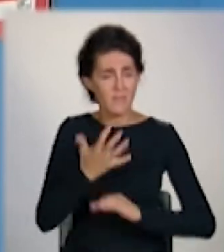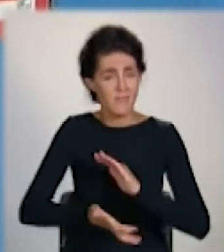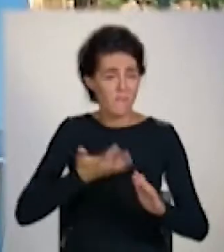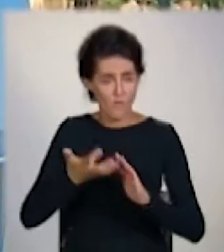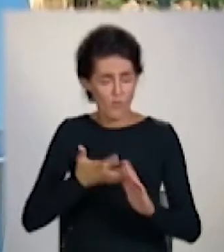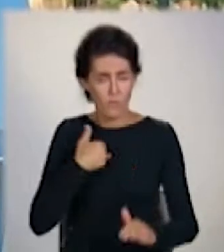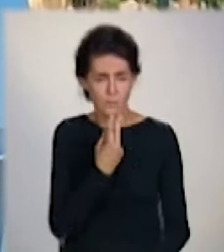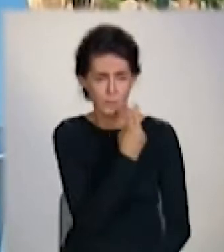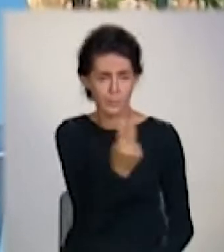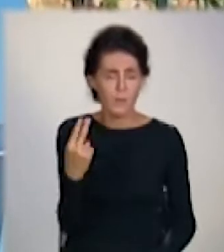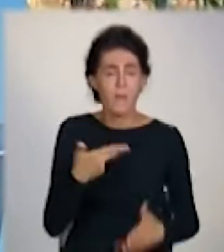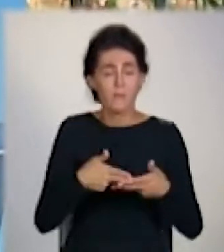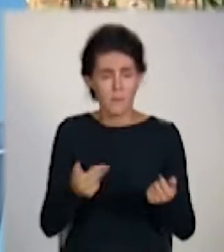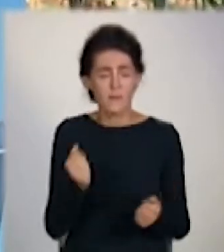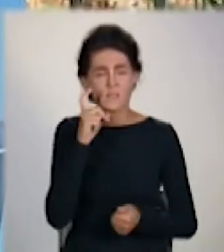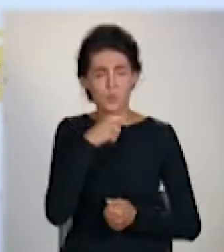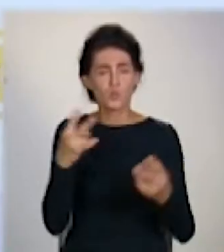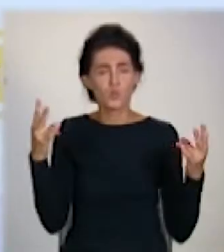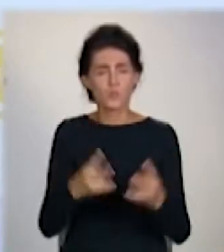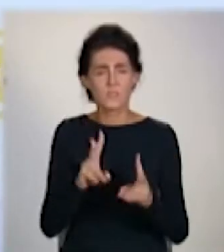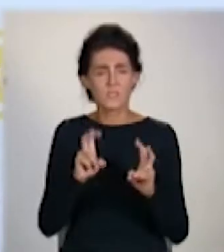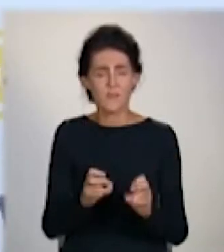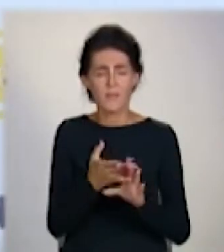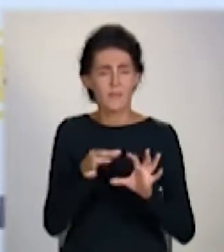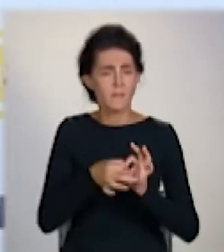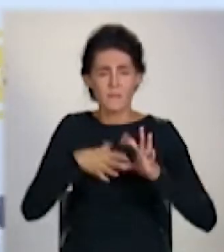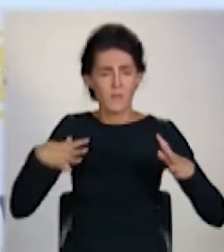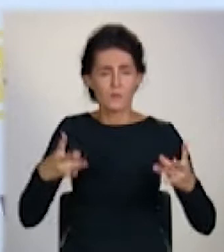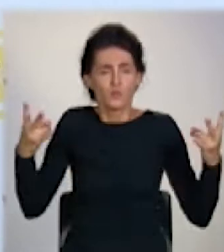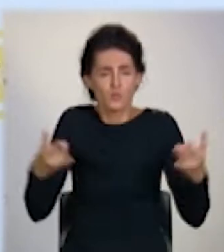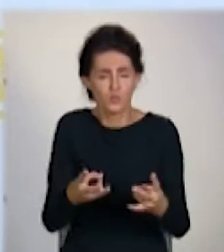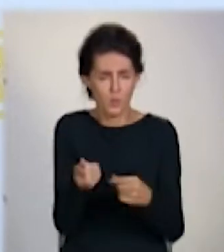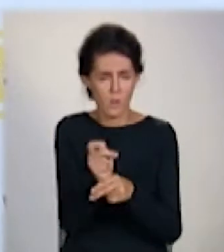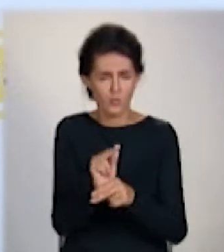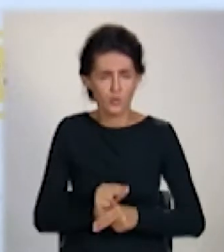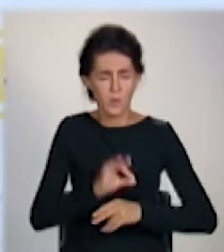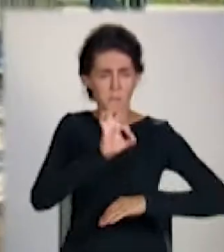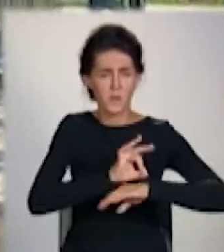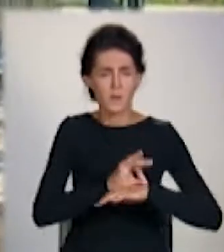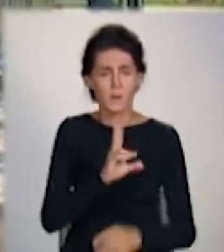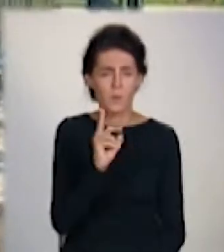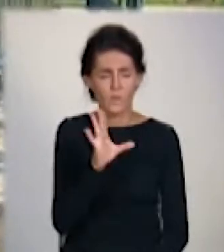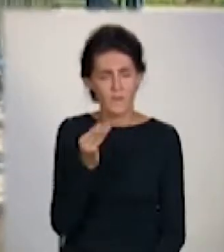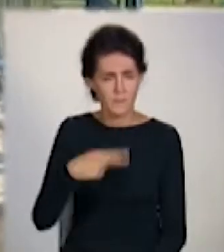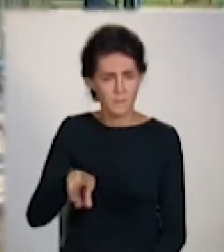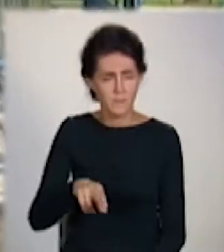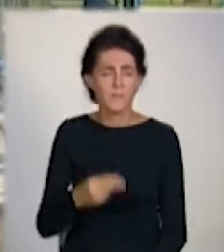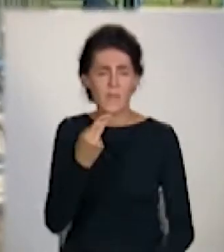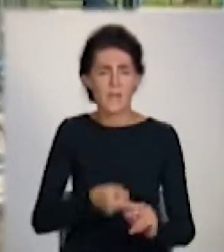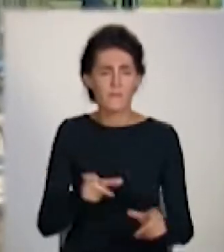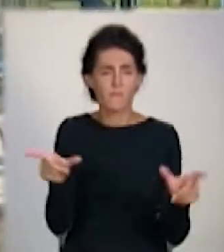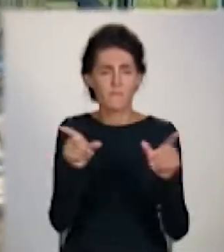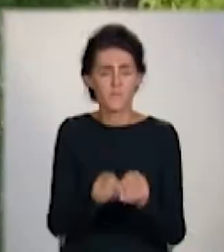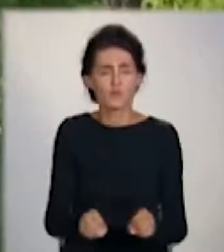вже бачимо, що кисень – це є невід'ємною частиною лікування хворих на ковід. Станція дозволить